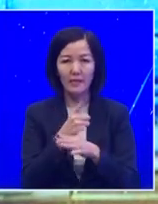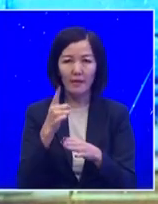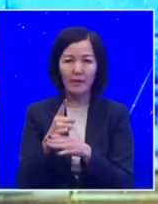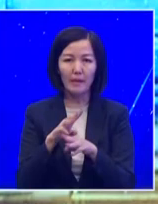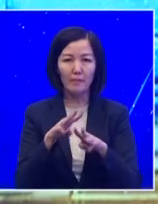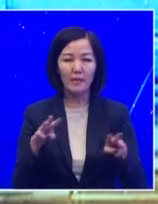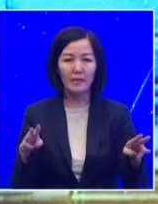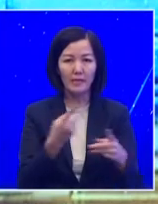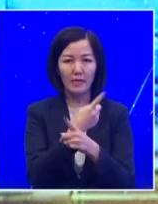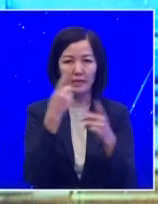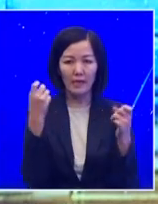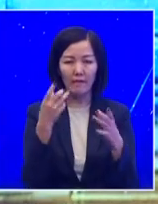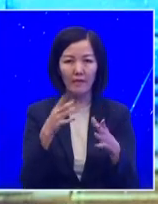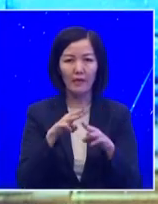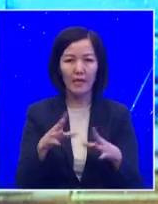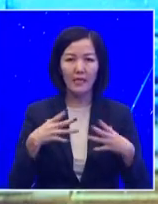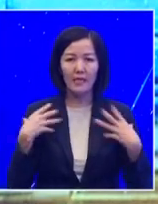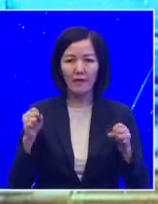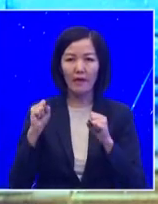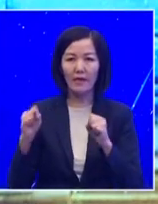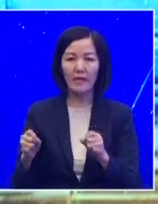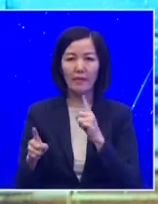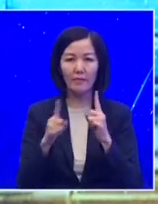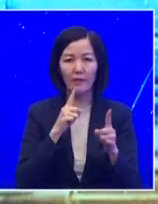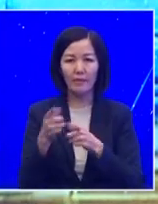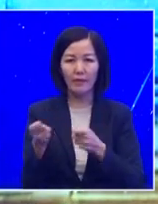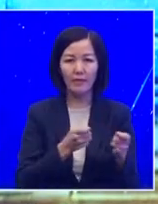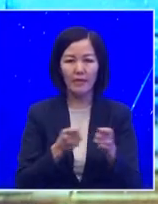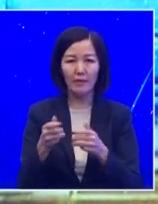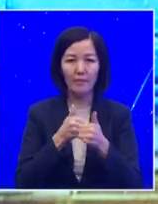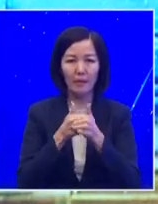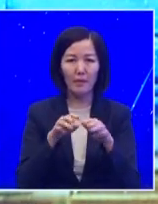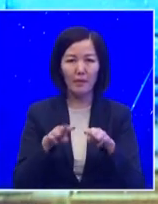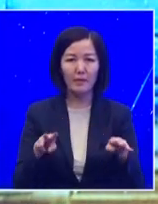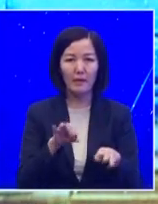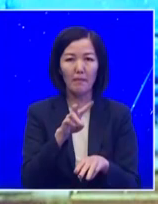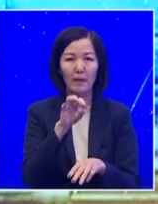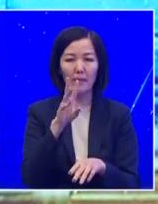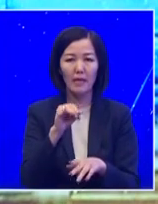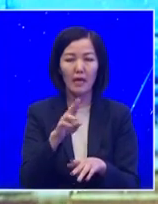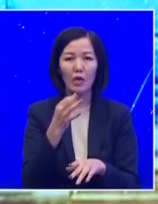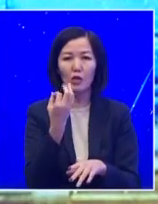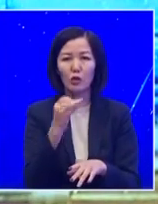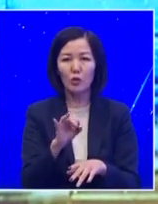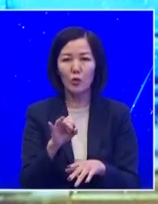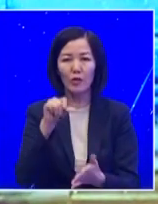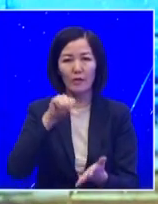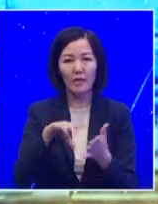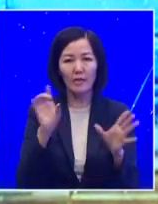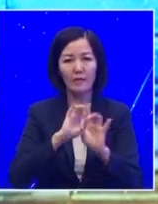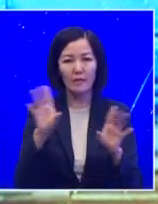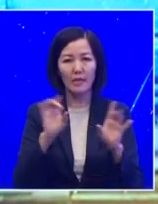министр здравоохранения на заседании Межведомственной комиссии под председательством премьер-министра Оскара Мамина. Алексей Цой